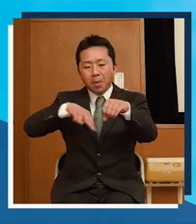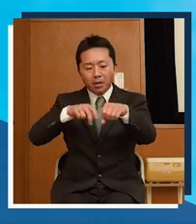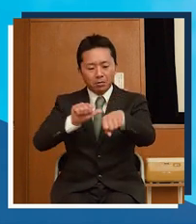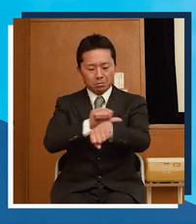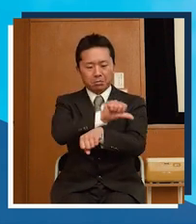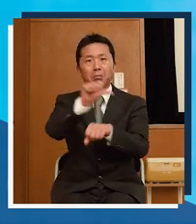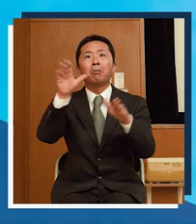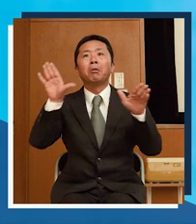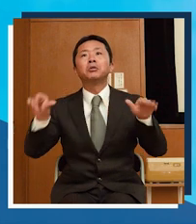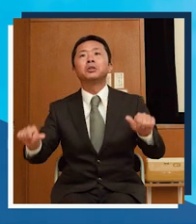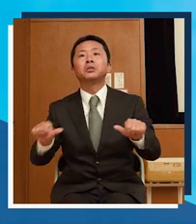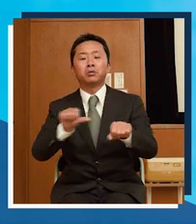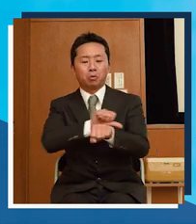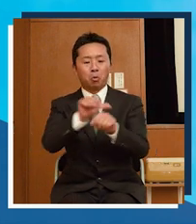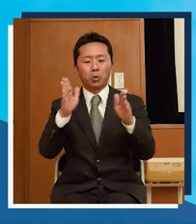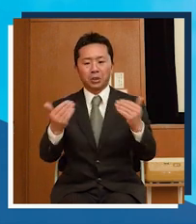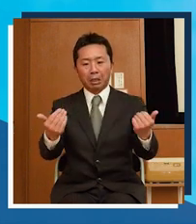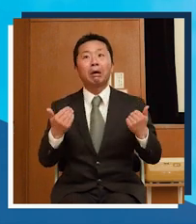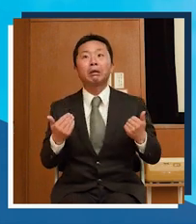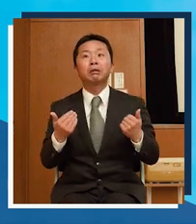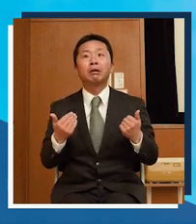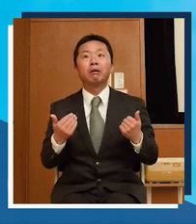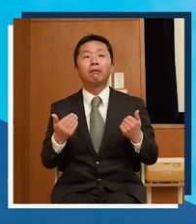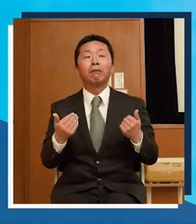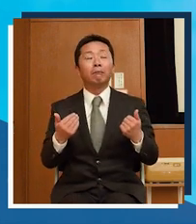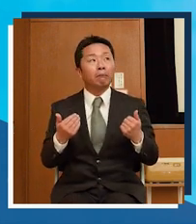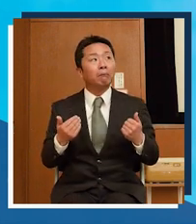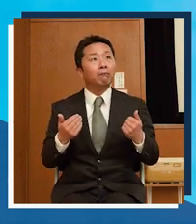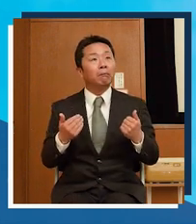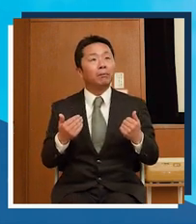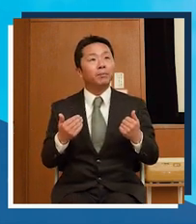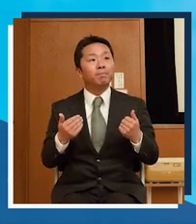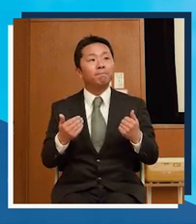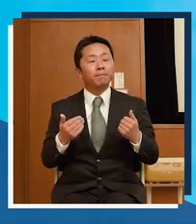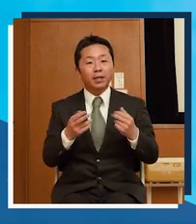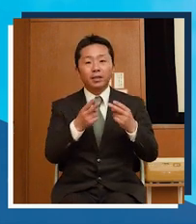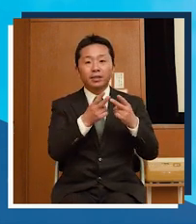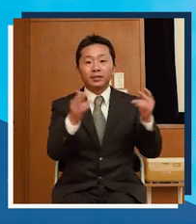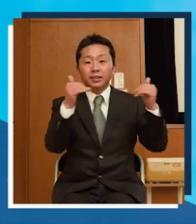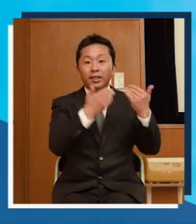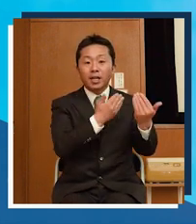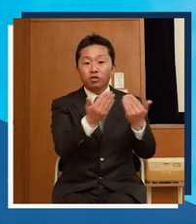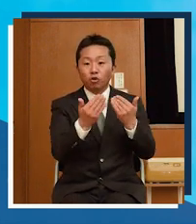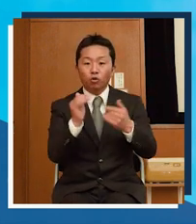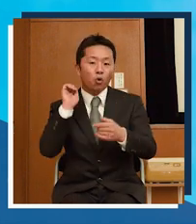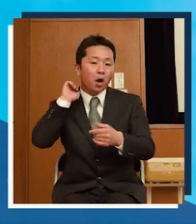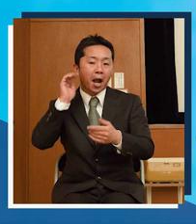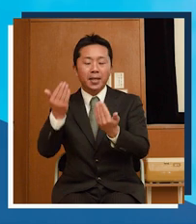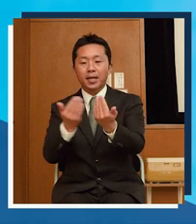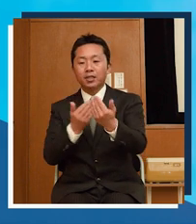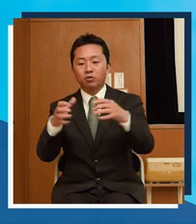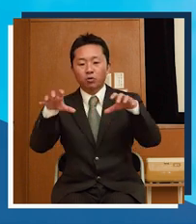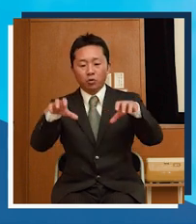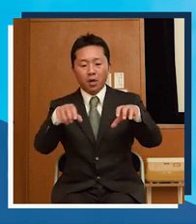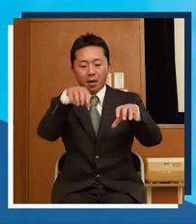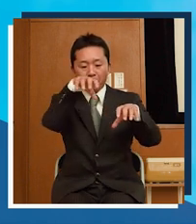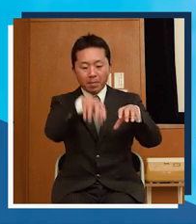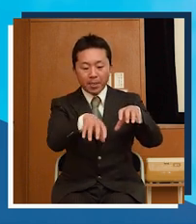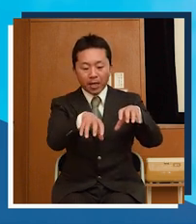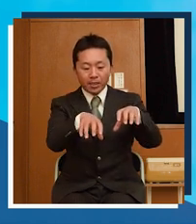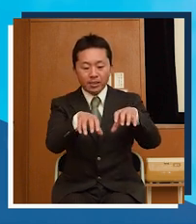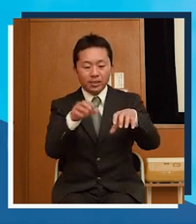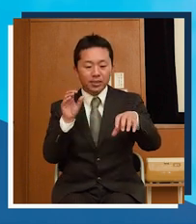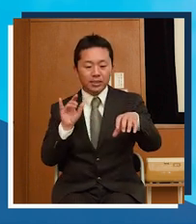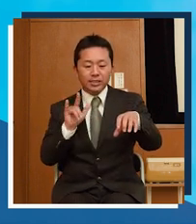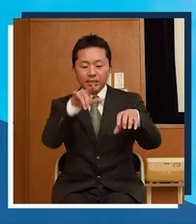周しましたけどてことはさっき私が言ったようにチタ町とカナ町の真ん中にかな基地があるんです